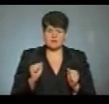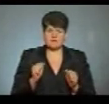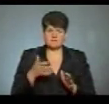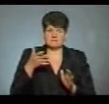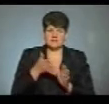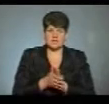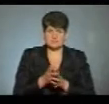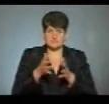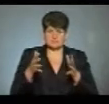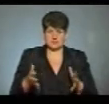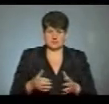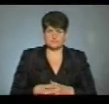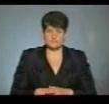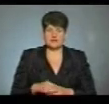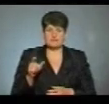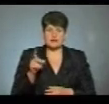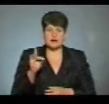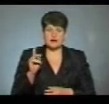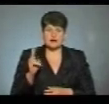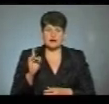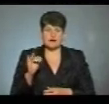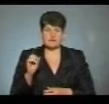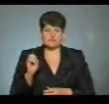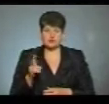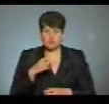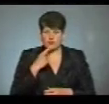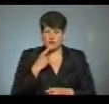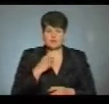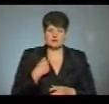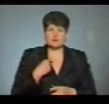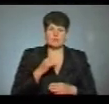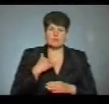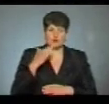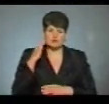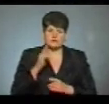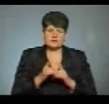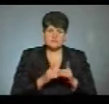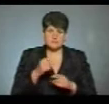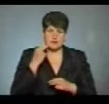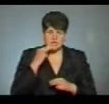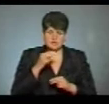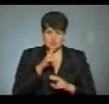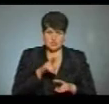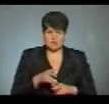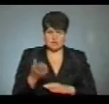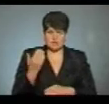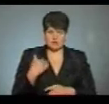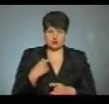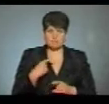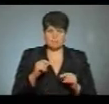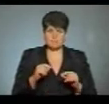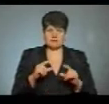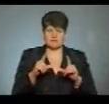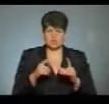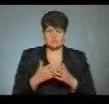видатки ми збільшуємо. Євгенія Кравчук від «Слуги народу» каже, проголосовані зміни значно краще за ті, що розглядали раніше. Якщо ми підвищуємо